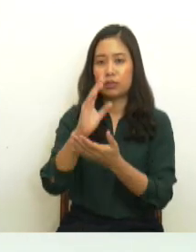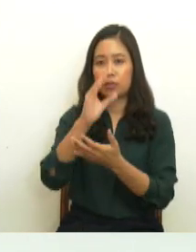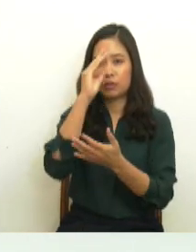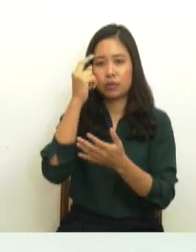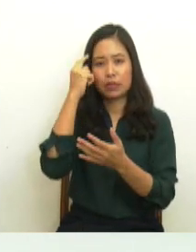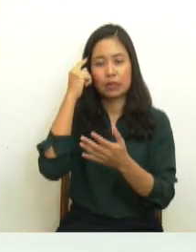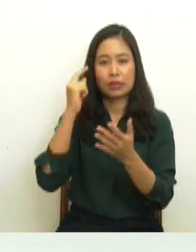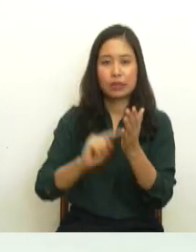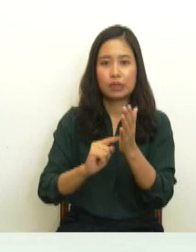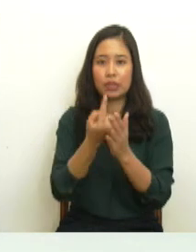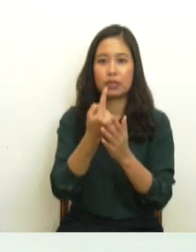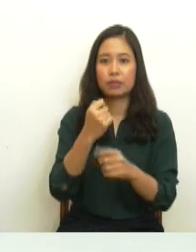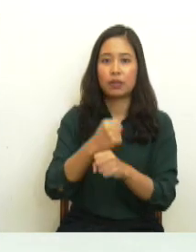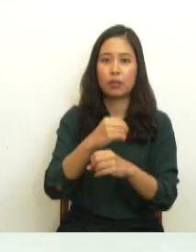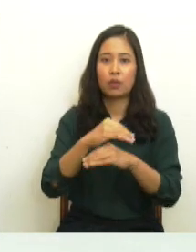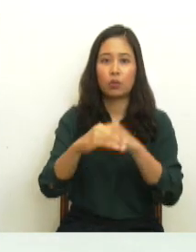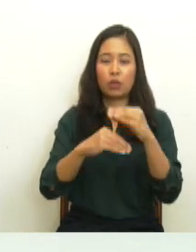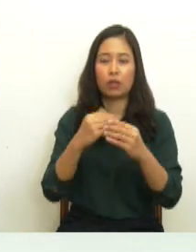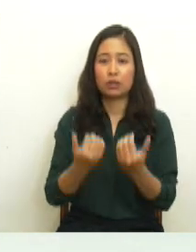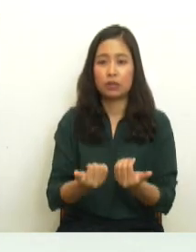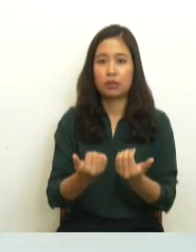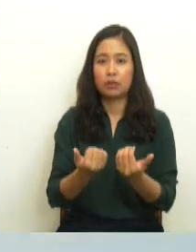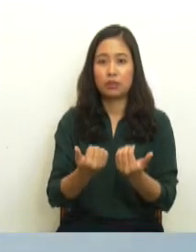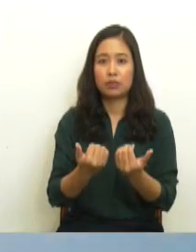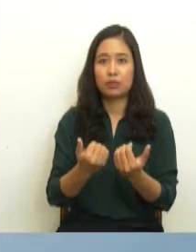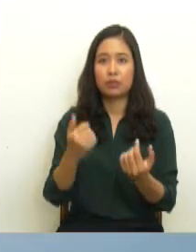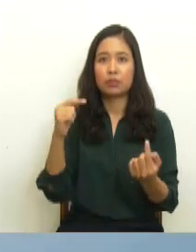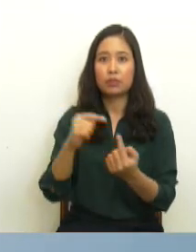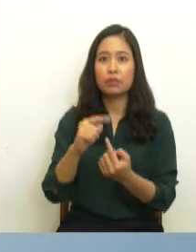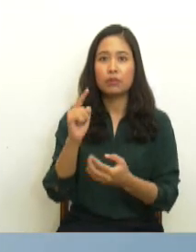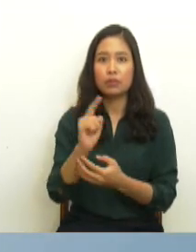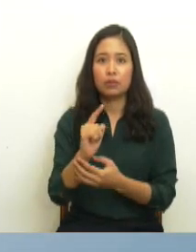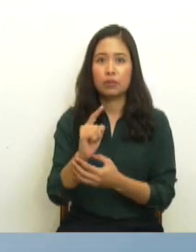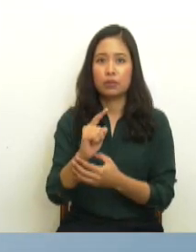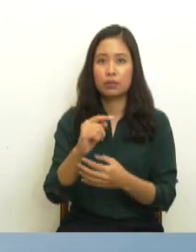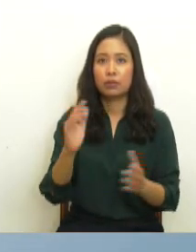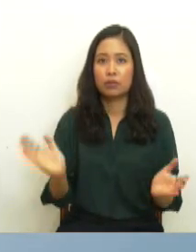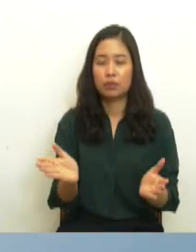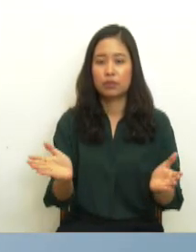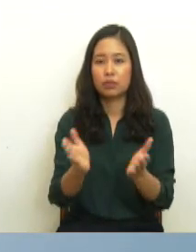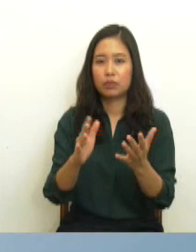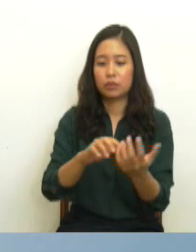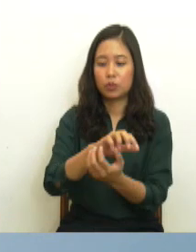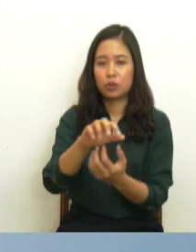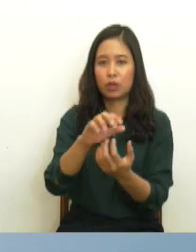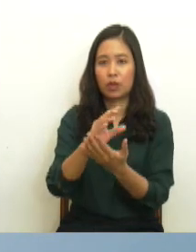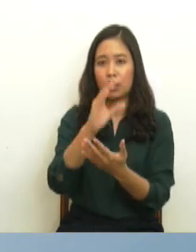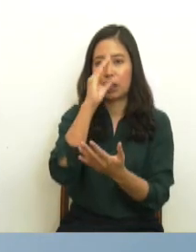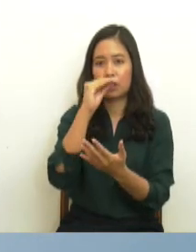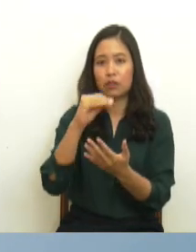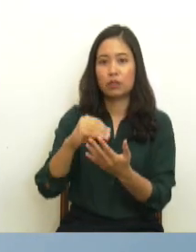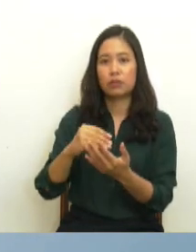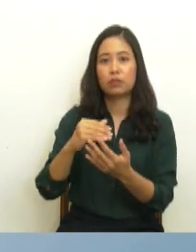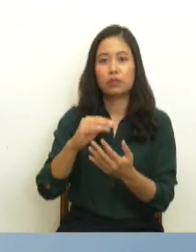และปรับโครงการนี้ขึ้นก็คือนั่นก็คือการขับเคลื่อนการบูรณาการการศึกษาระดับ